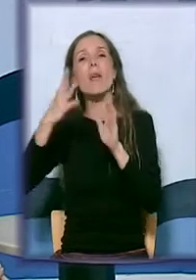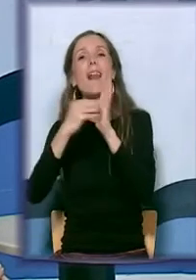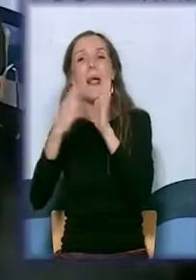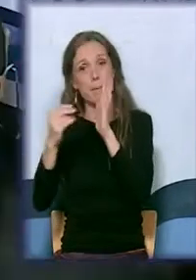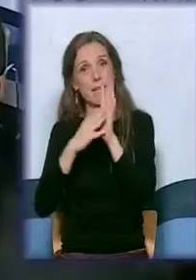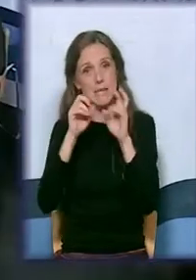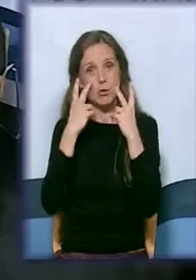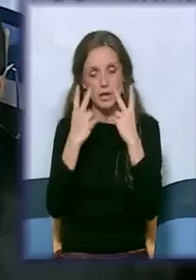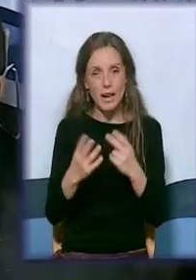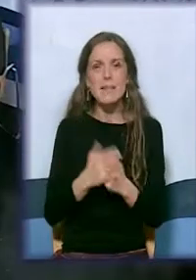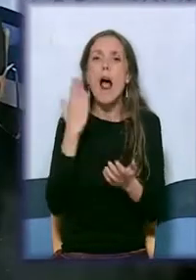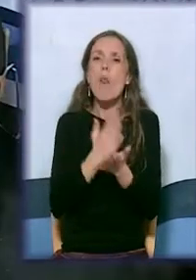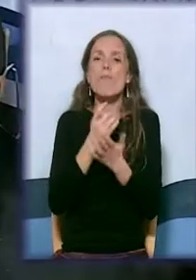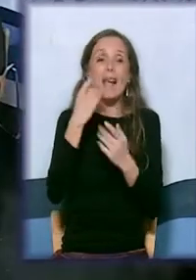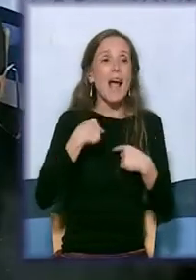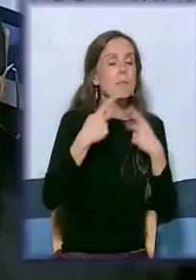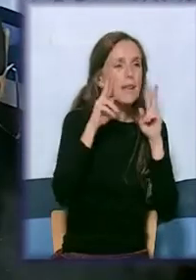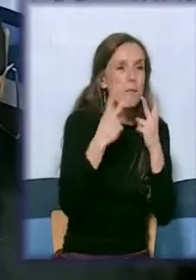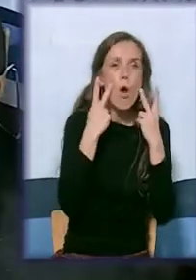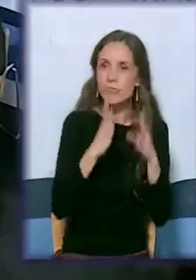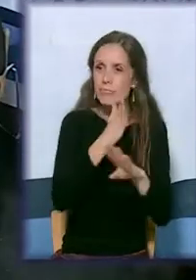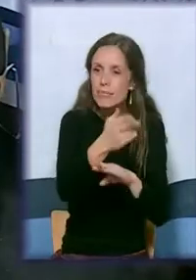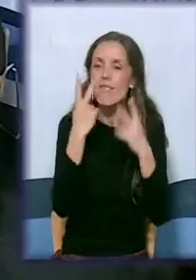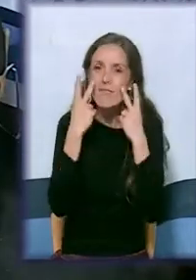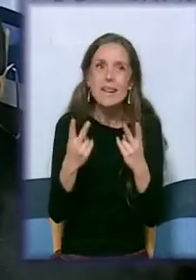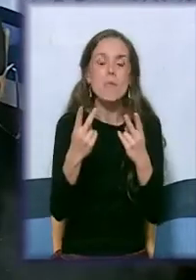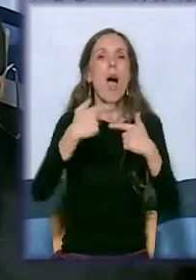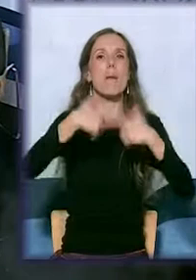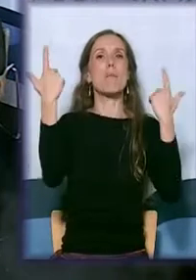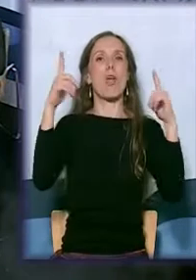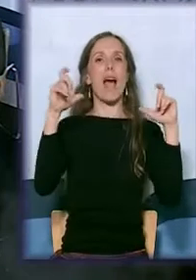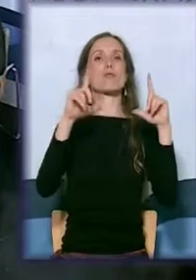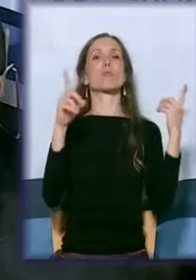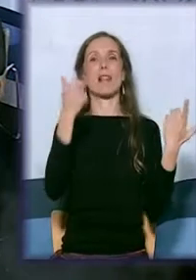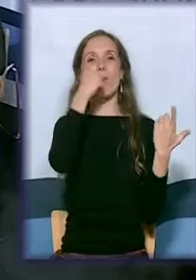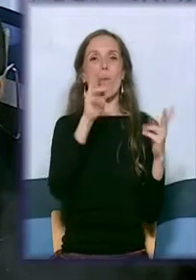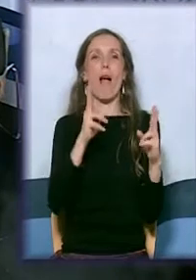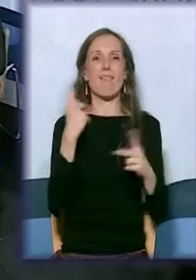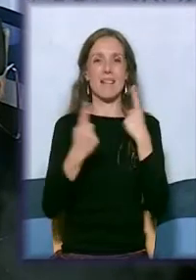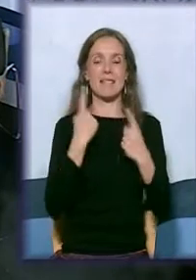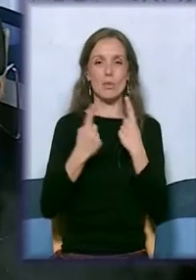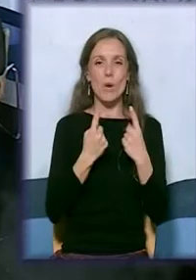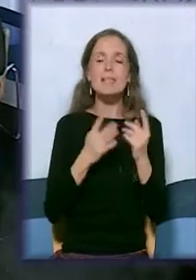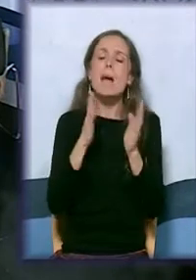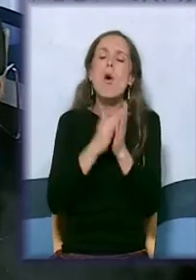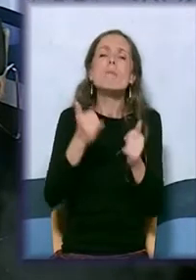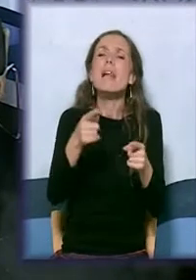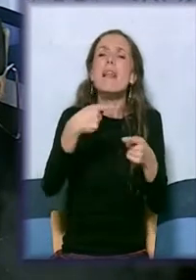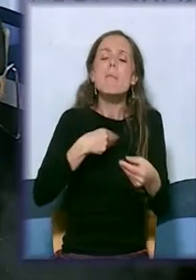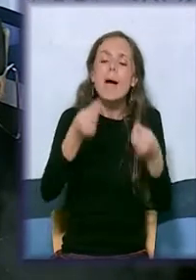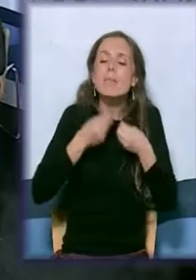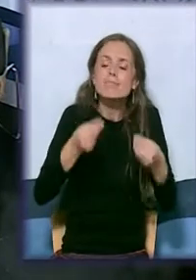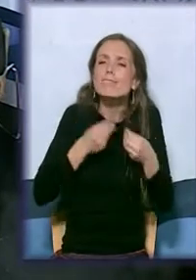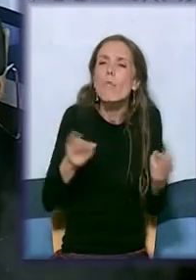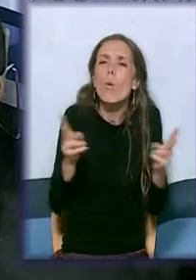sliku o tome šta se dešava. Pa hajde sada da ljudima koji bi ih možda i svratili i hteli da vide, vi nama predstavite onako ukratko vaš tim